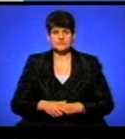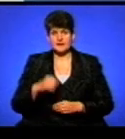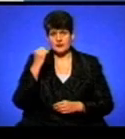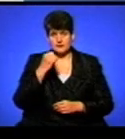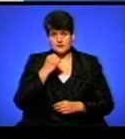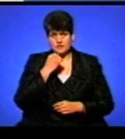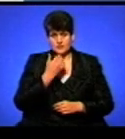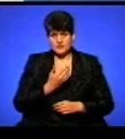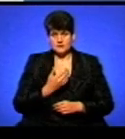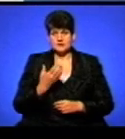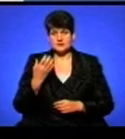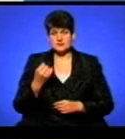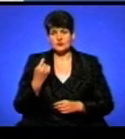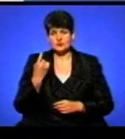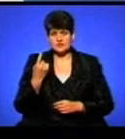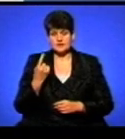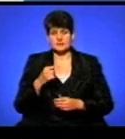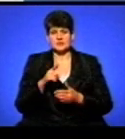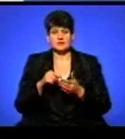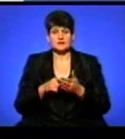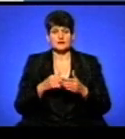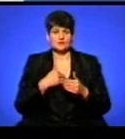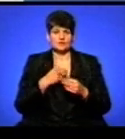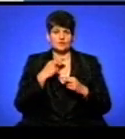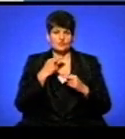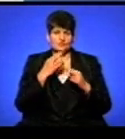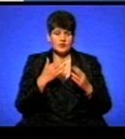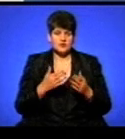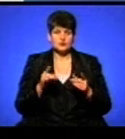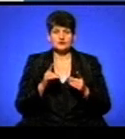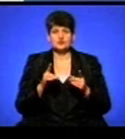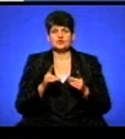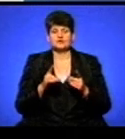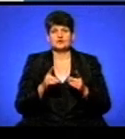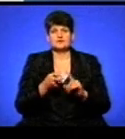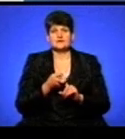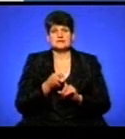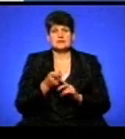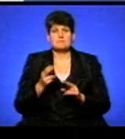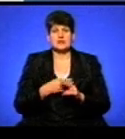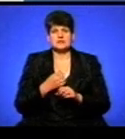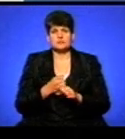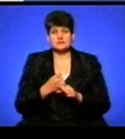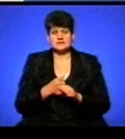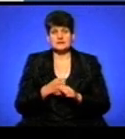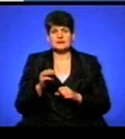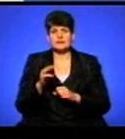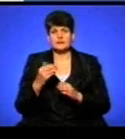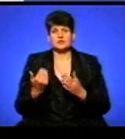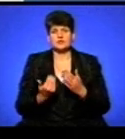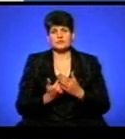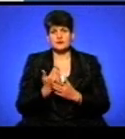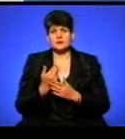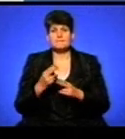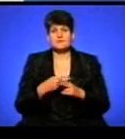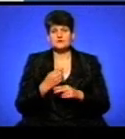Дякую. І ще один аспект, на який також хочу звернути увагу, що стосується безробітних. Тобто за травневими нововведеннями безробітні,